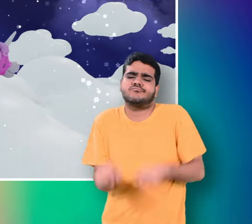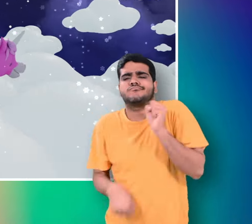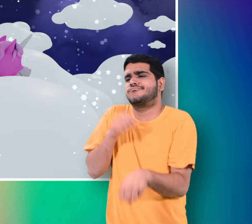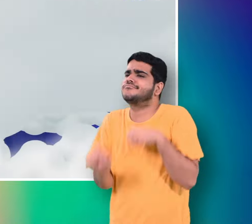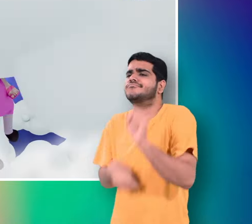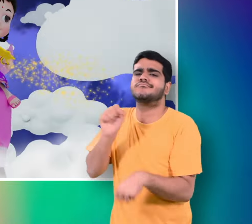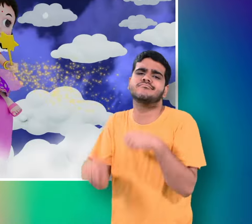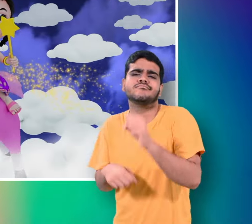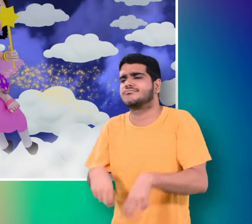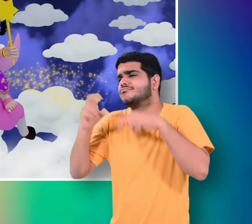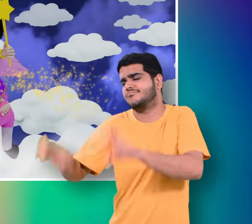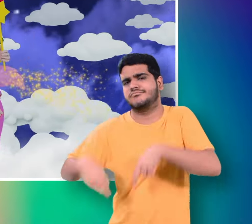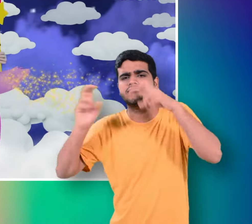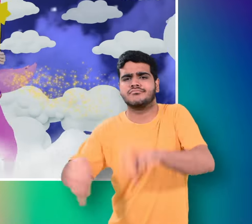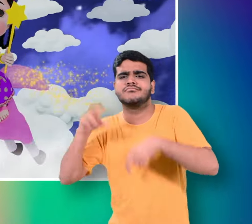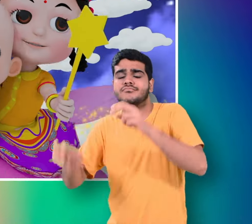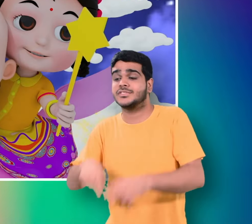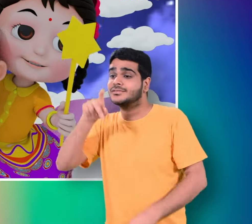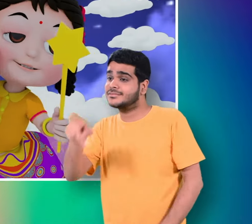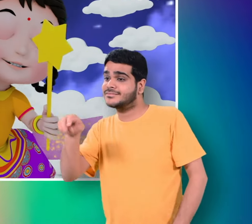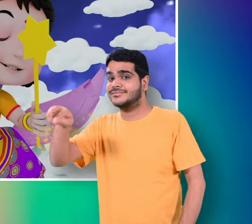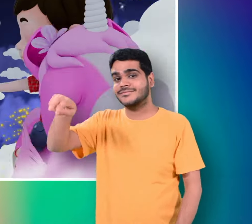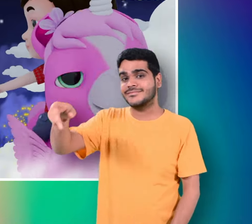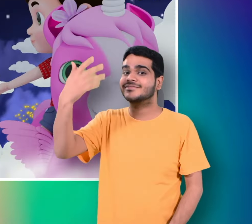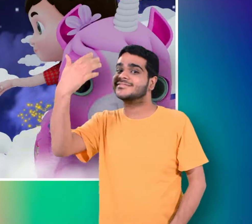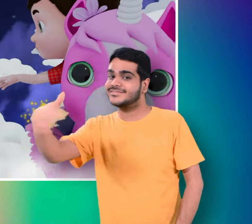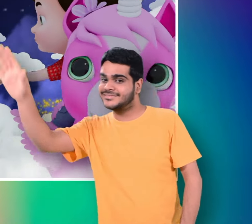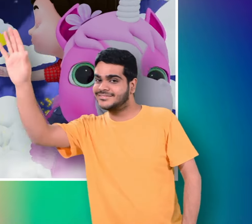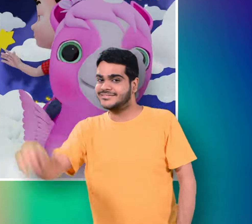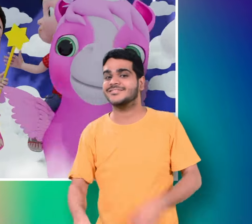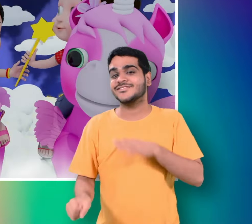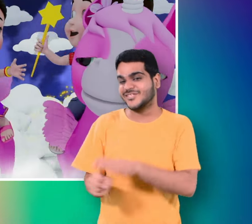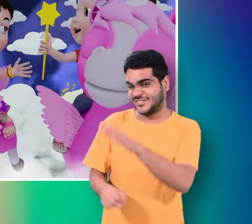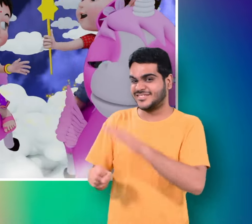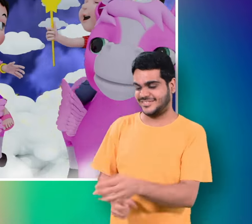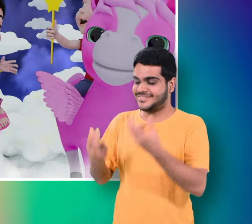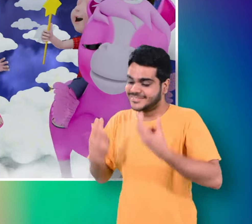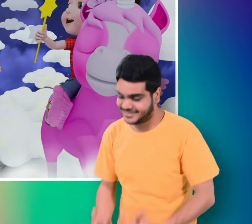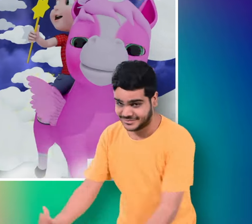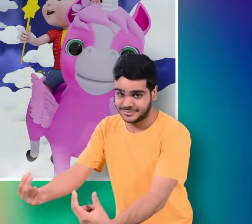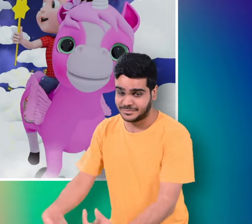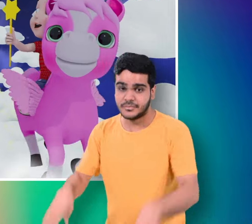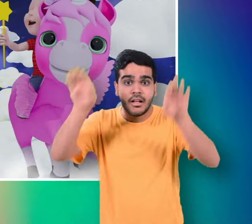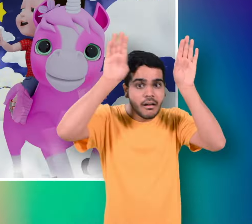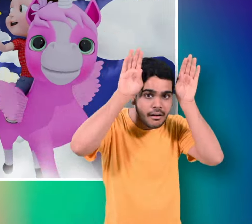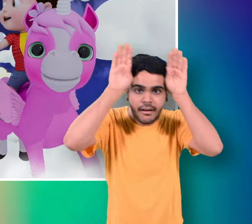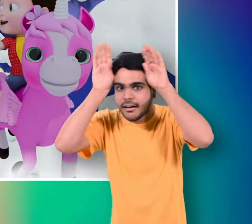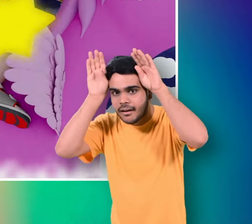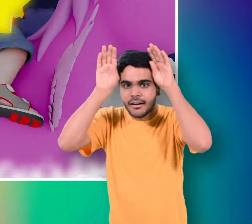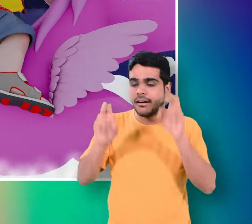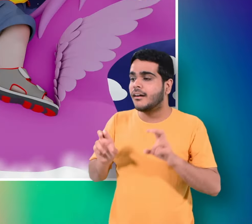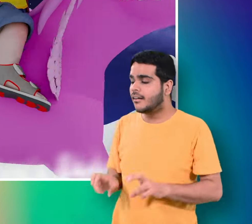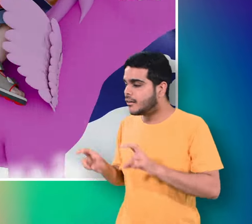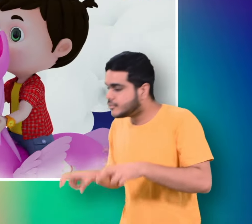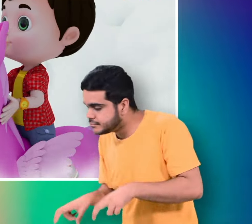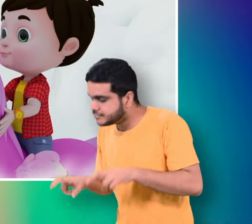थंडी दौड़ा दौड़ा दौड़ा घोड़ा दम उठा के दौड़ा लकड़ी की काटी